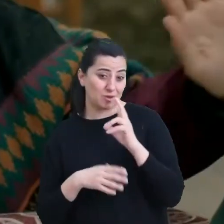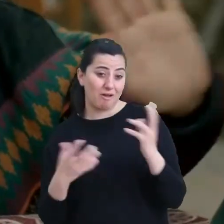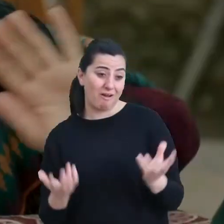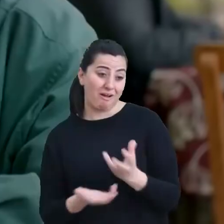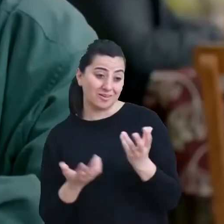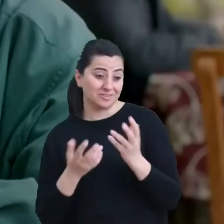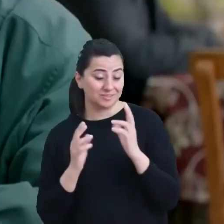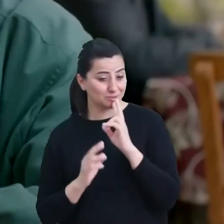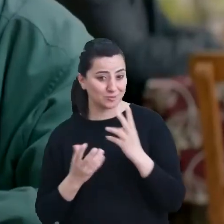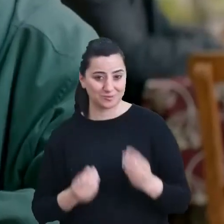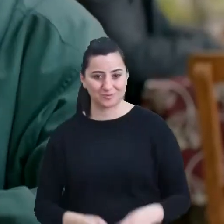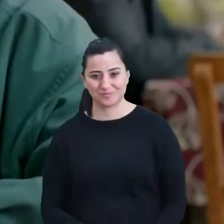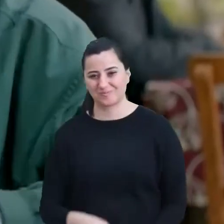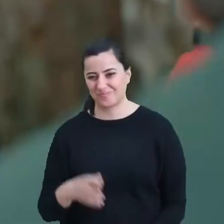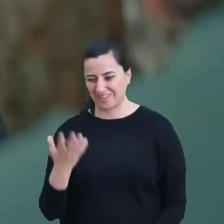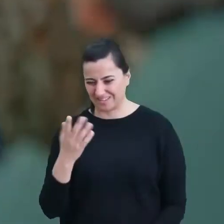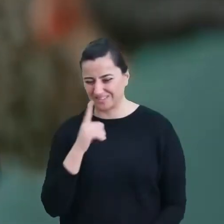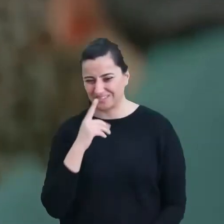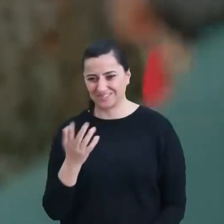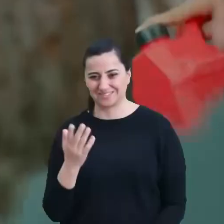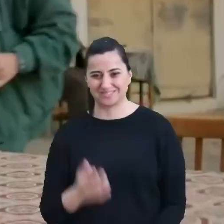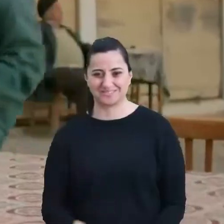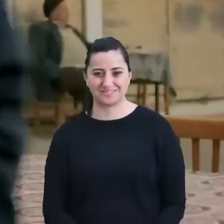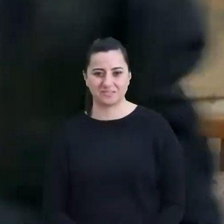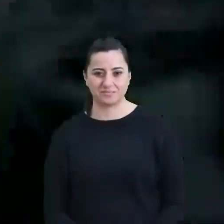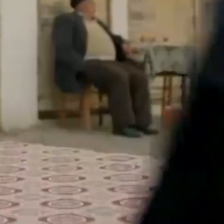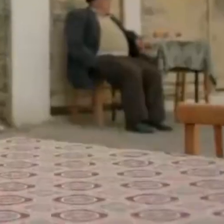ateş akiliş. Ağzımı yapma lan.